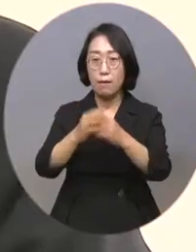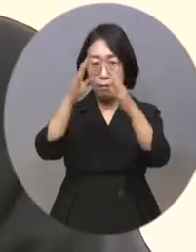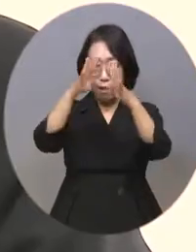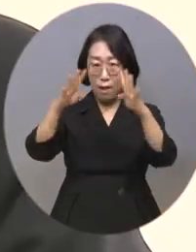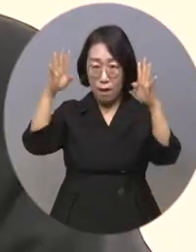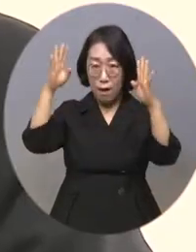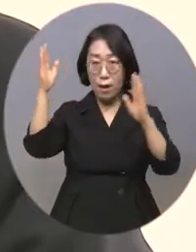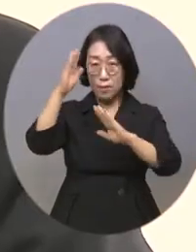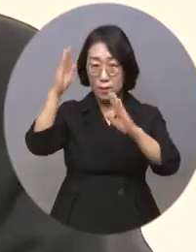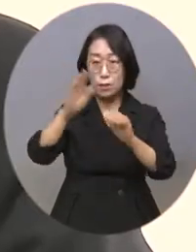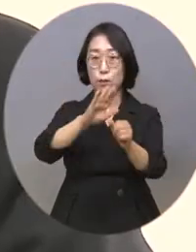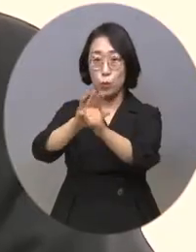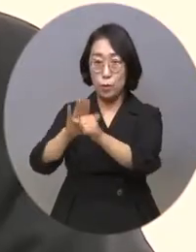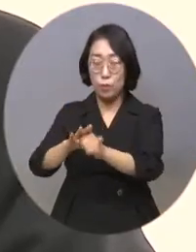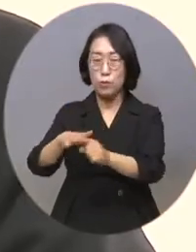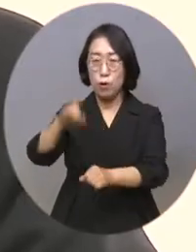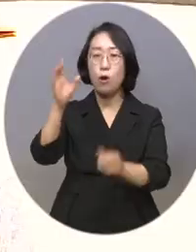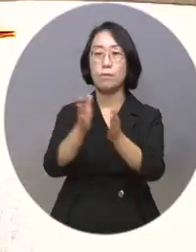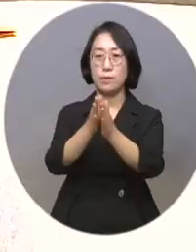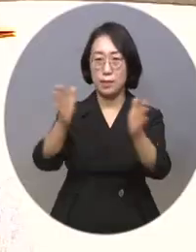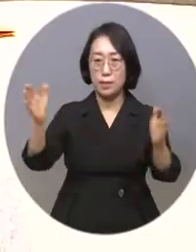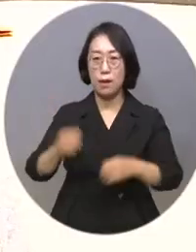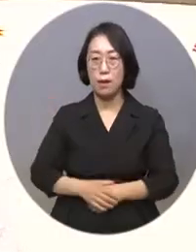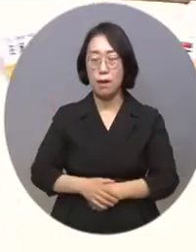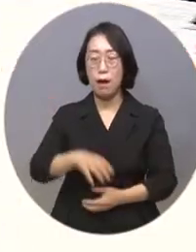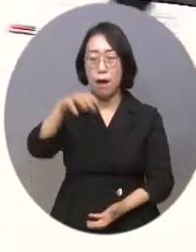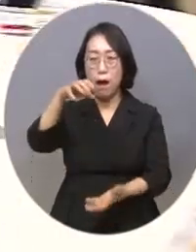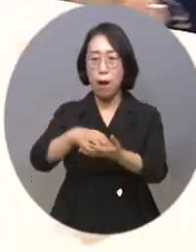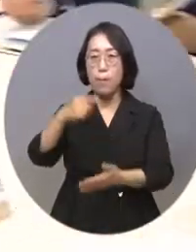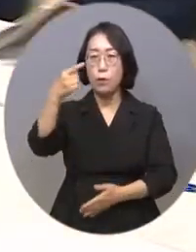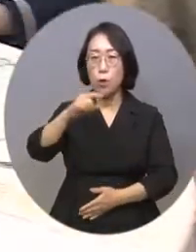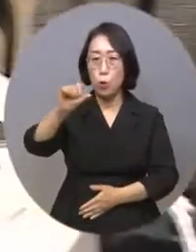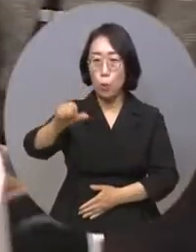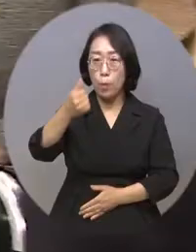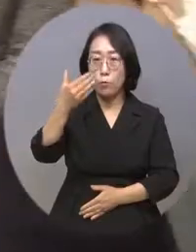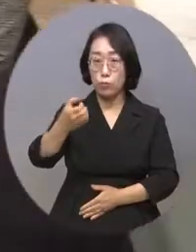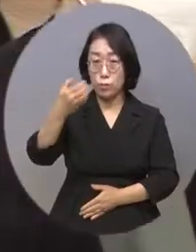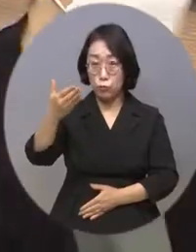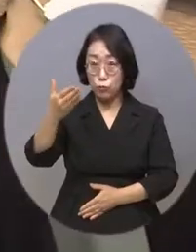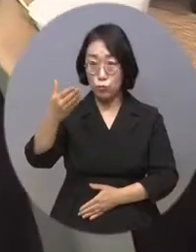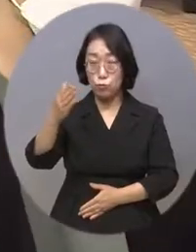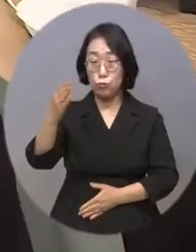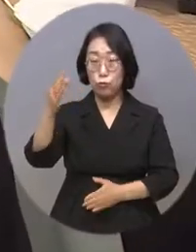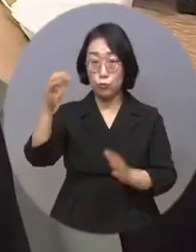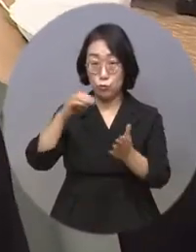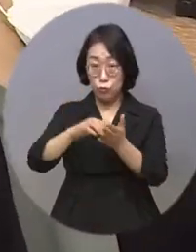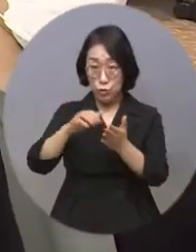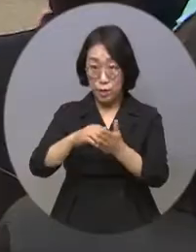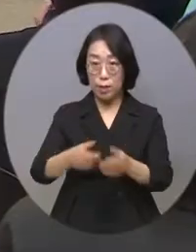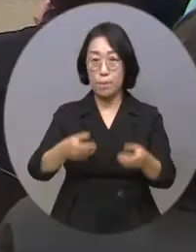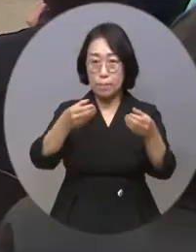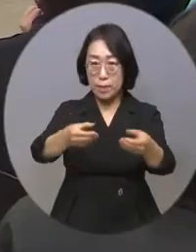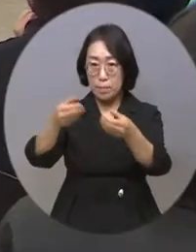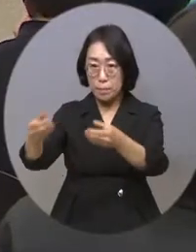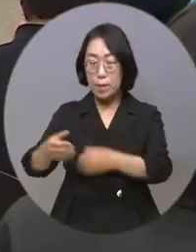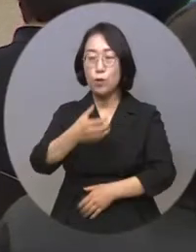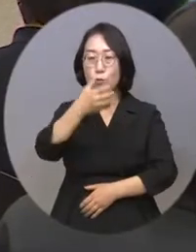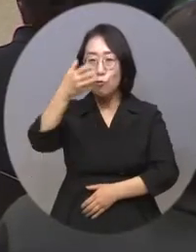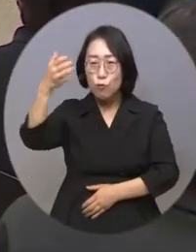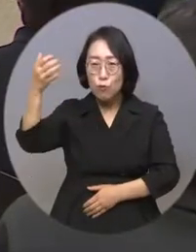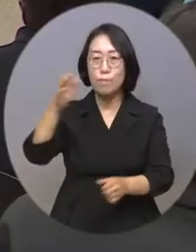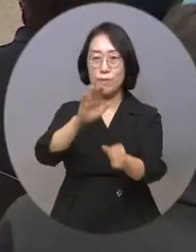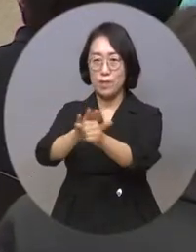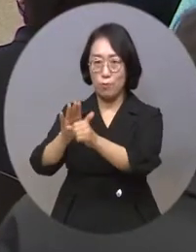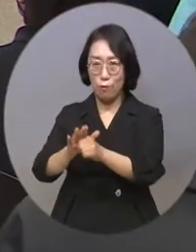위해 시작됐습니다. 그동안 총 1,599명에게 노트북을 지원하며 장애대학생의 꿈을 응원하는